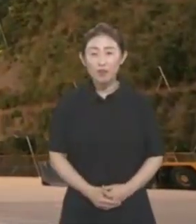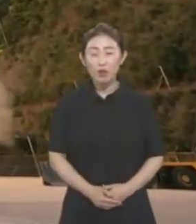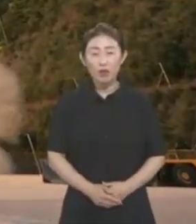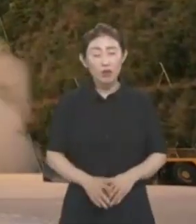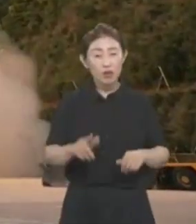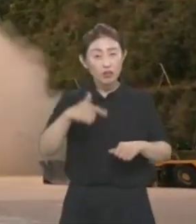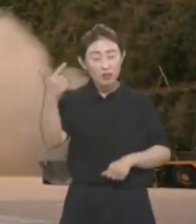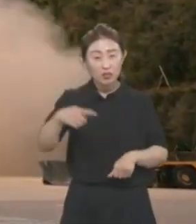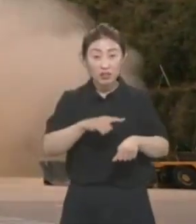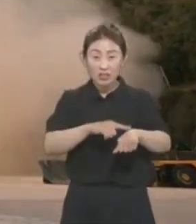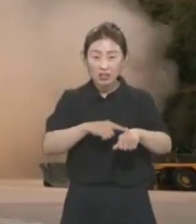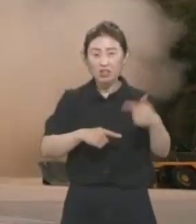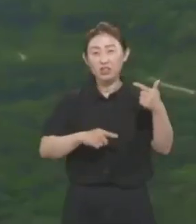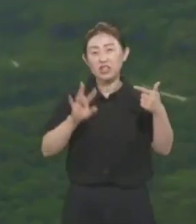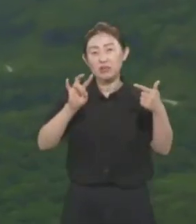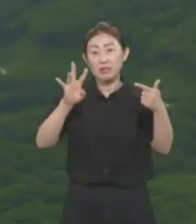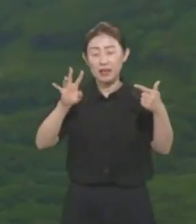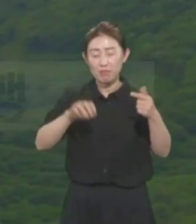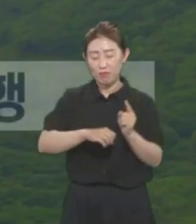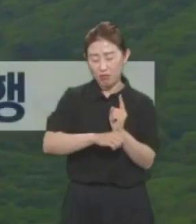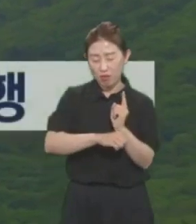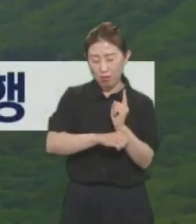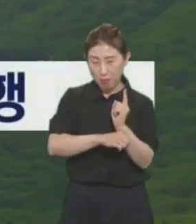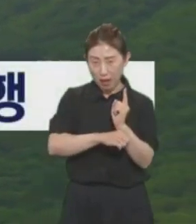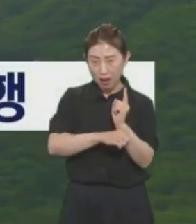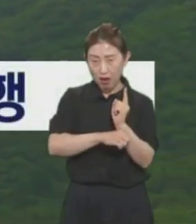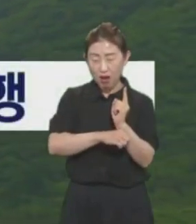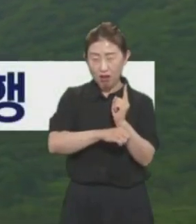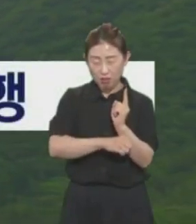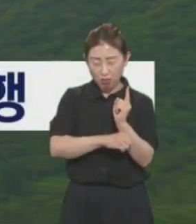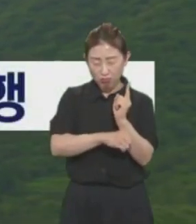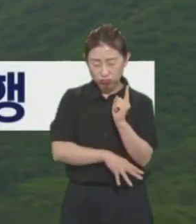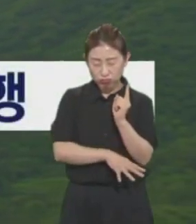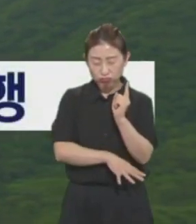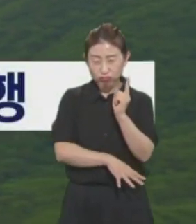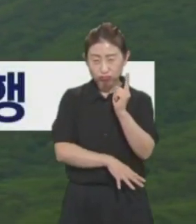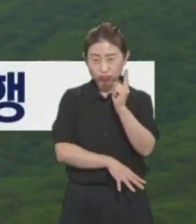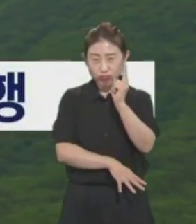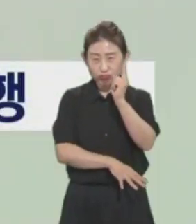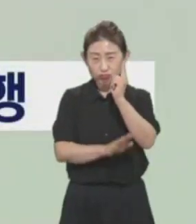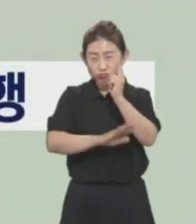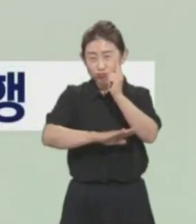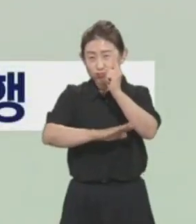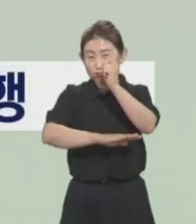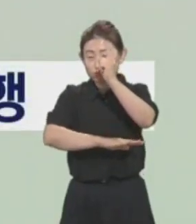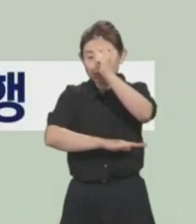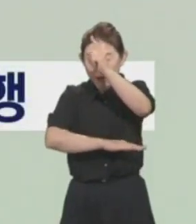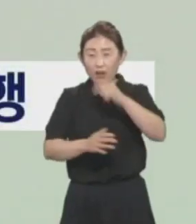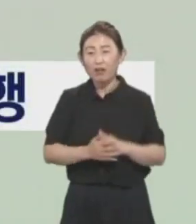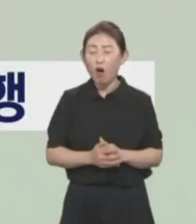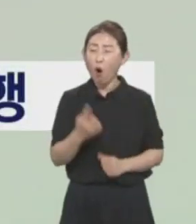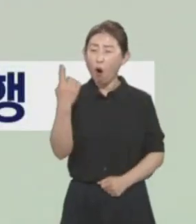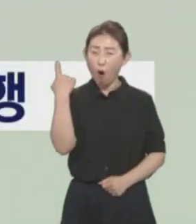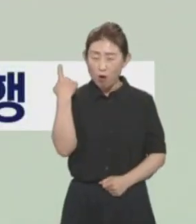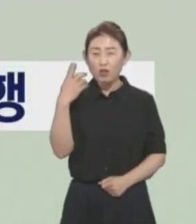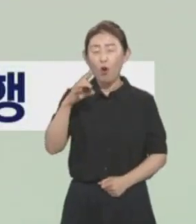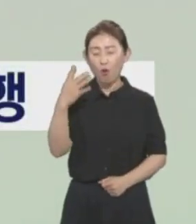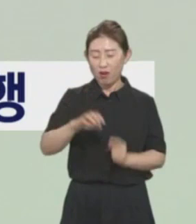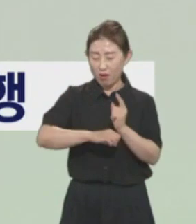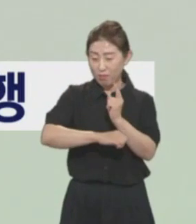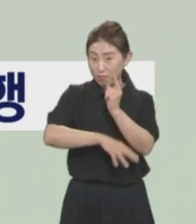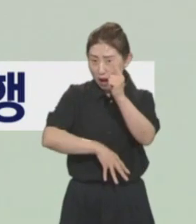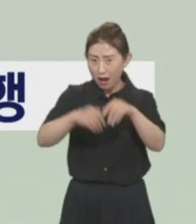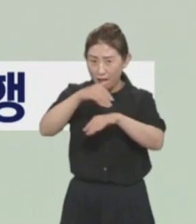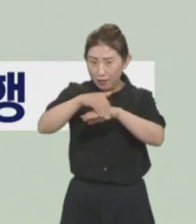오후 6시 24분 하늘을 향해 우뚝 서 있던 누리호가 우주로 힘차게 날아오릅니다. 통신 이상을 일으켜 당초보다